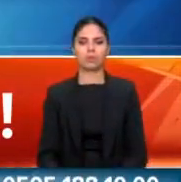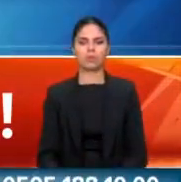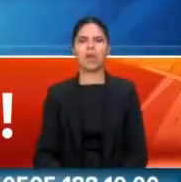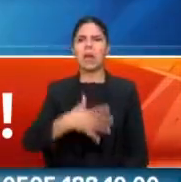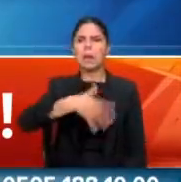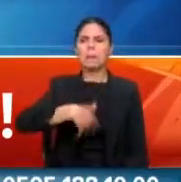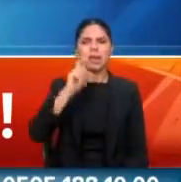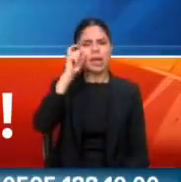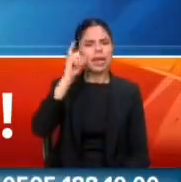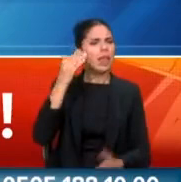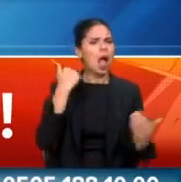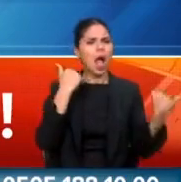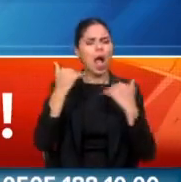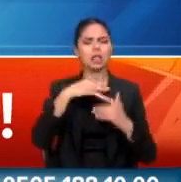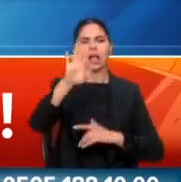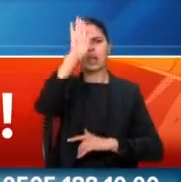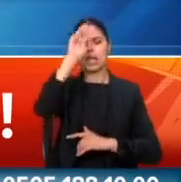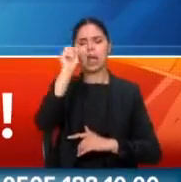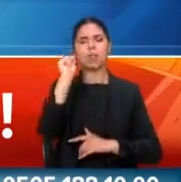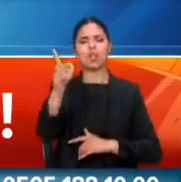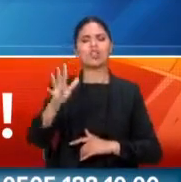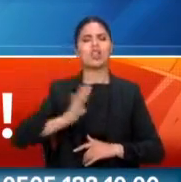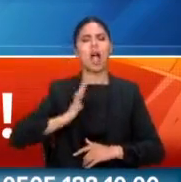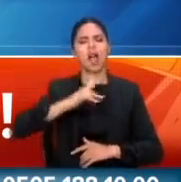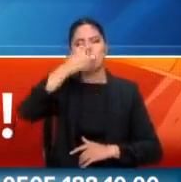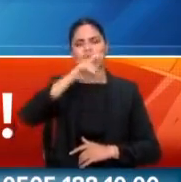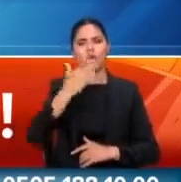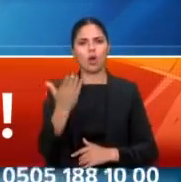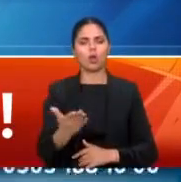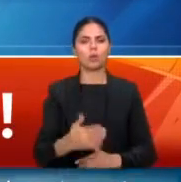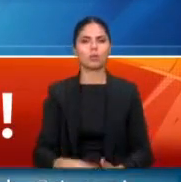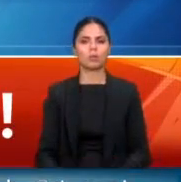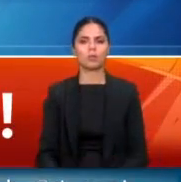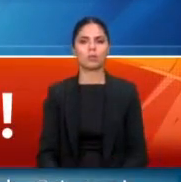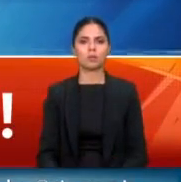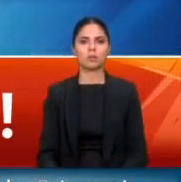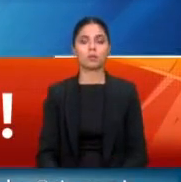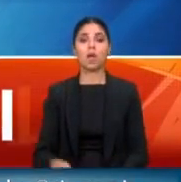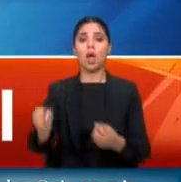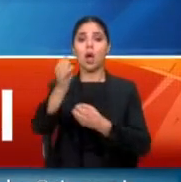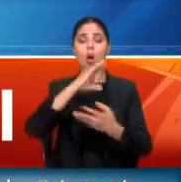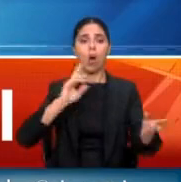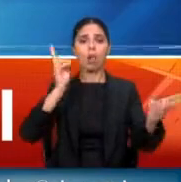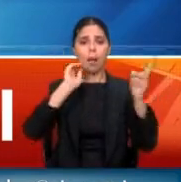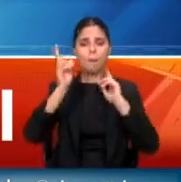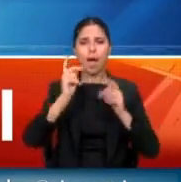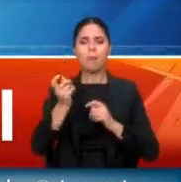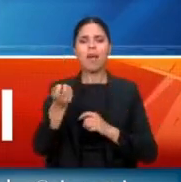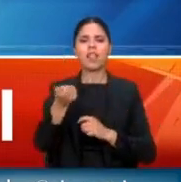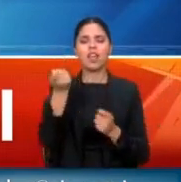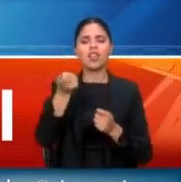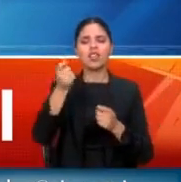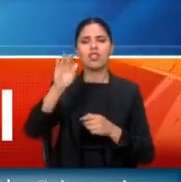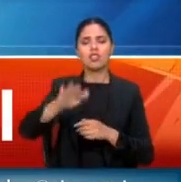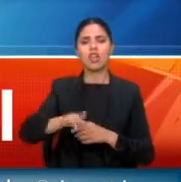Mide bulandıran iddianın adresi İstanbul Arnavutköy. Şu an iki polis yaralı şu an. Olay berberde çırak olarak